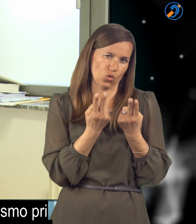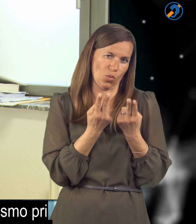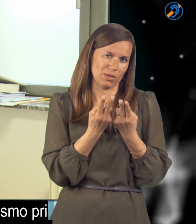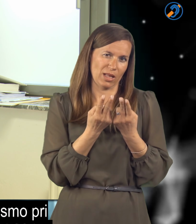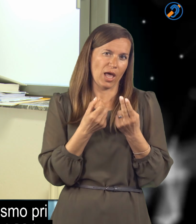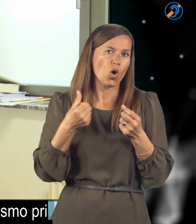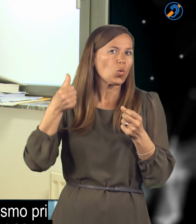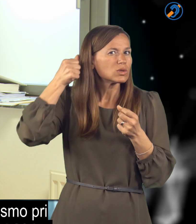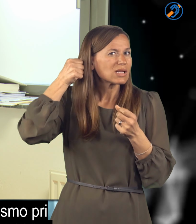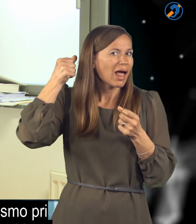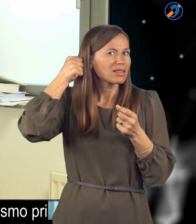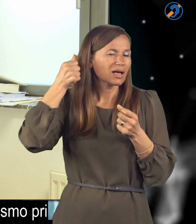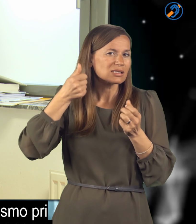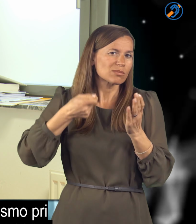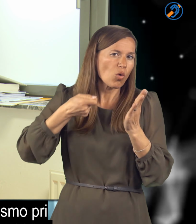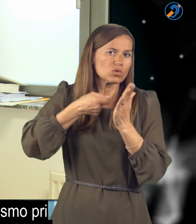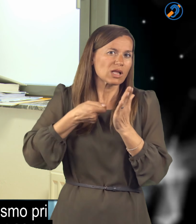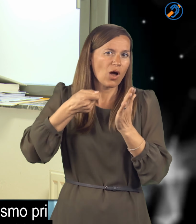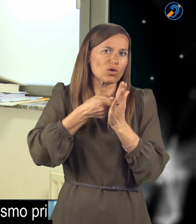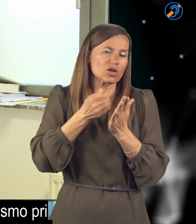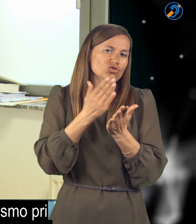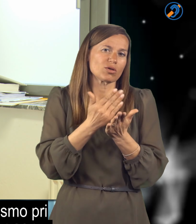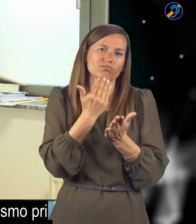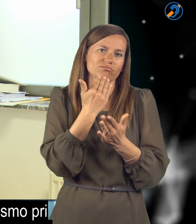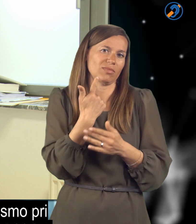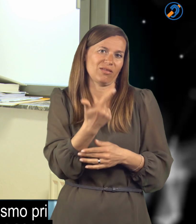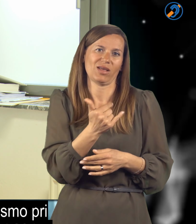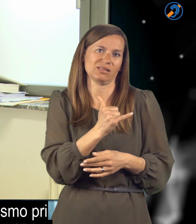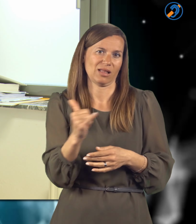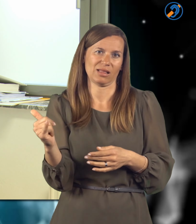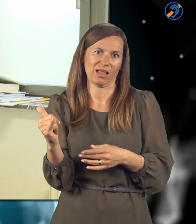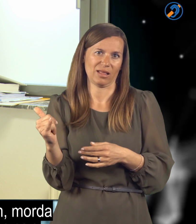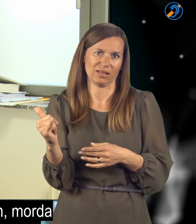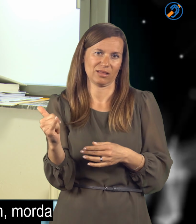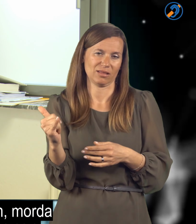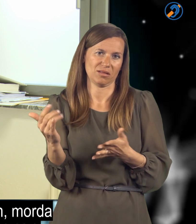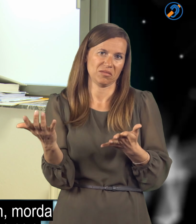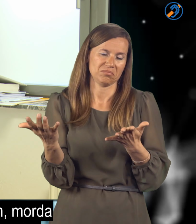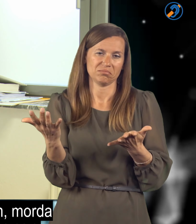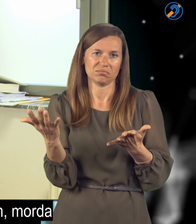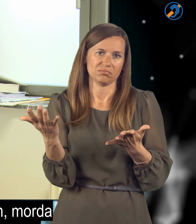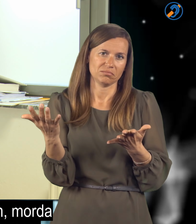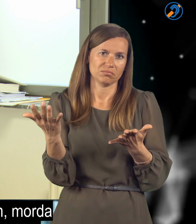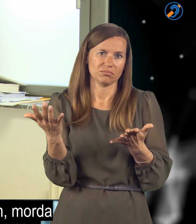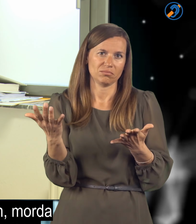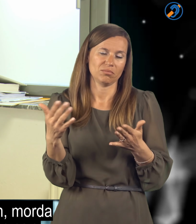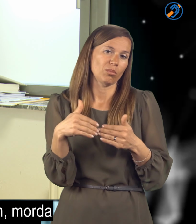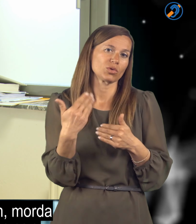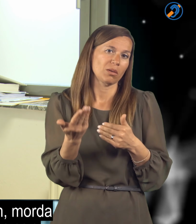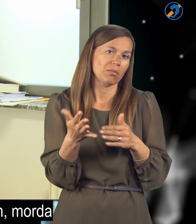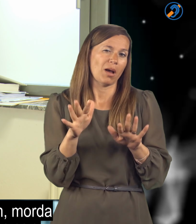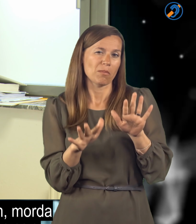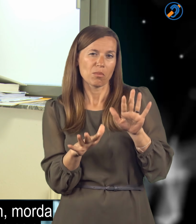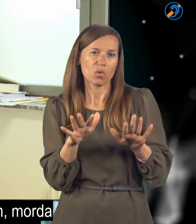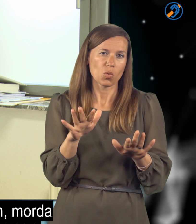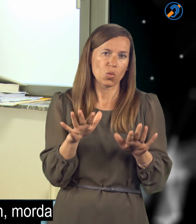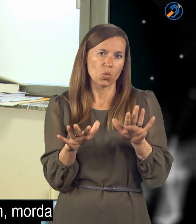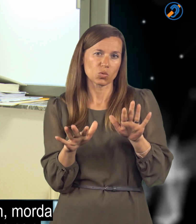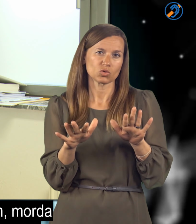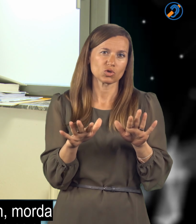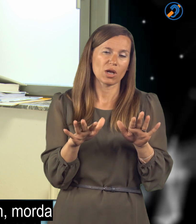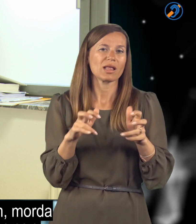Podobne vsadke smo vstavljali že skoraj 20 let pri nas. Pa kaj pa vem, potem